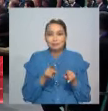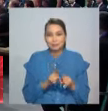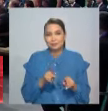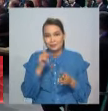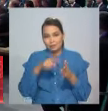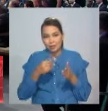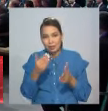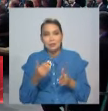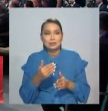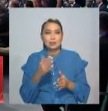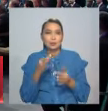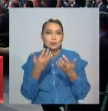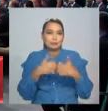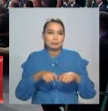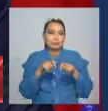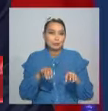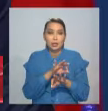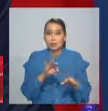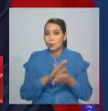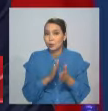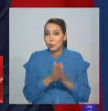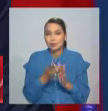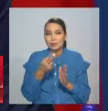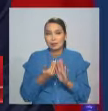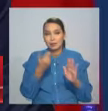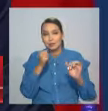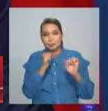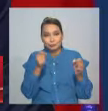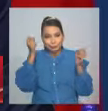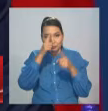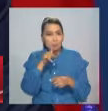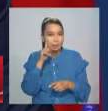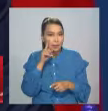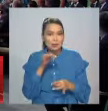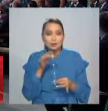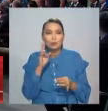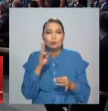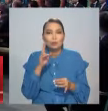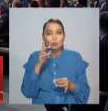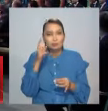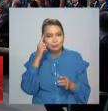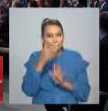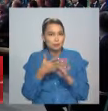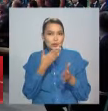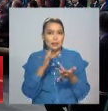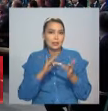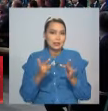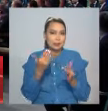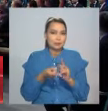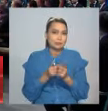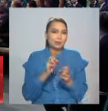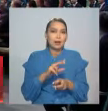словам, цифровизация создала идеальные условия для воздействия на молодые неокрепшие умы. Интернет, по сути, превратился в главный